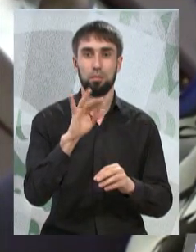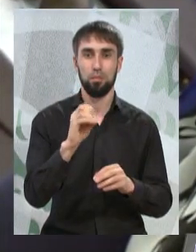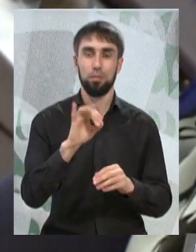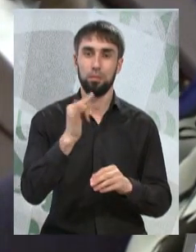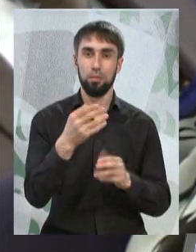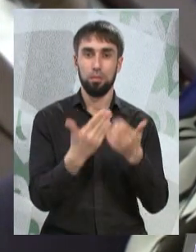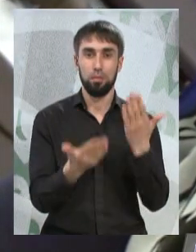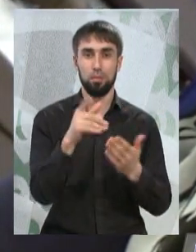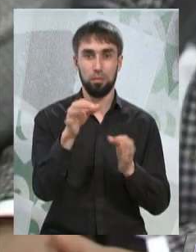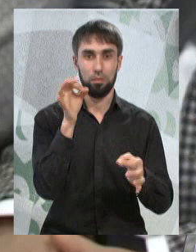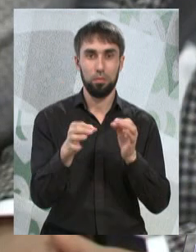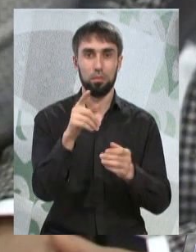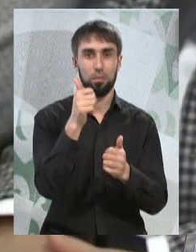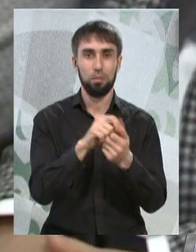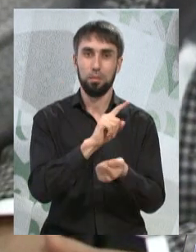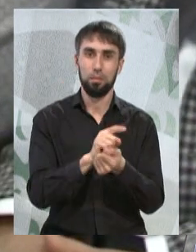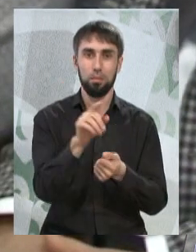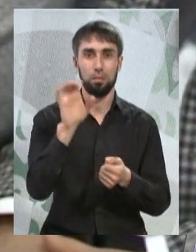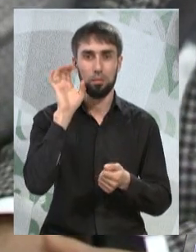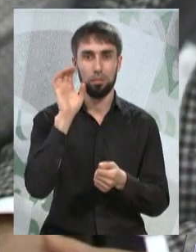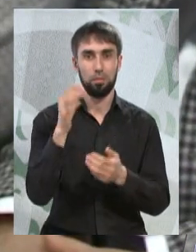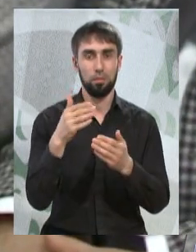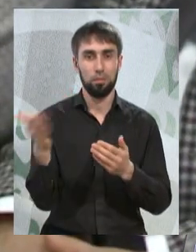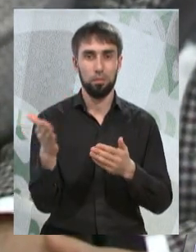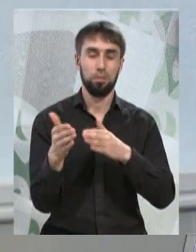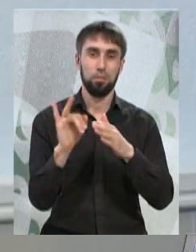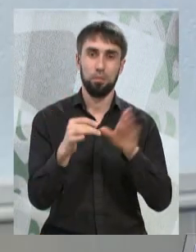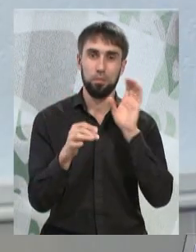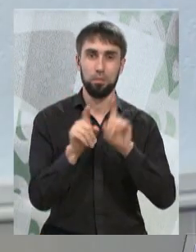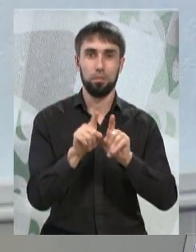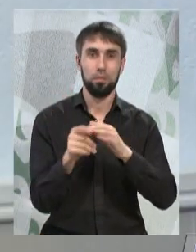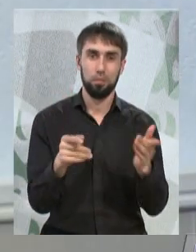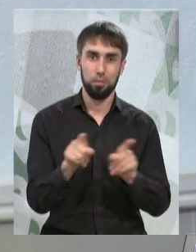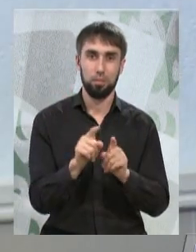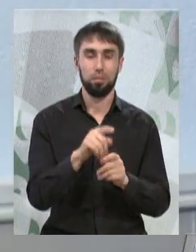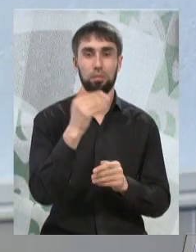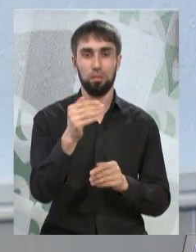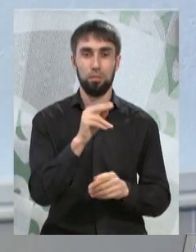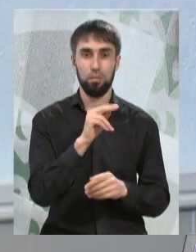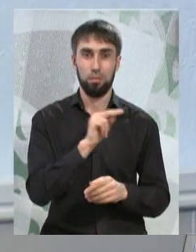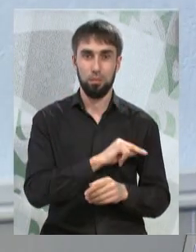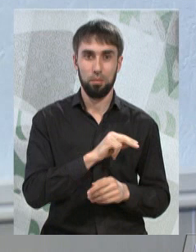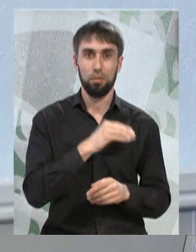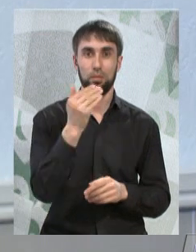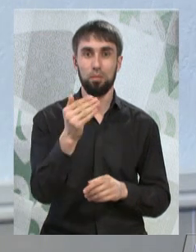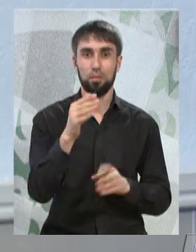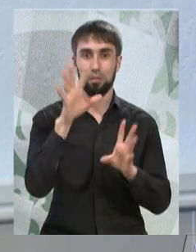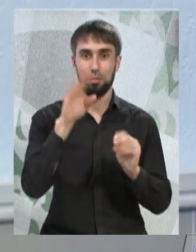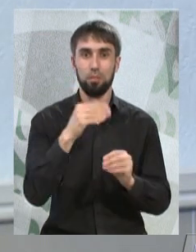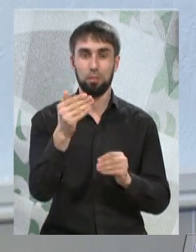слушать каждую сторону. От ваших решений, от вашей работы зависит очень